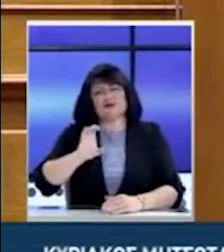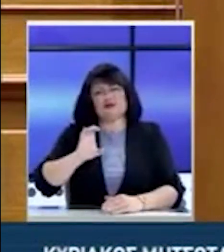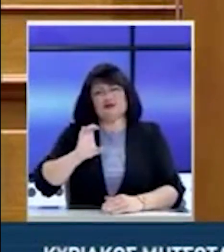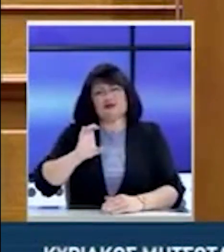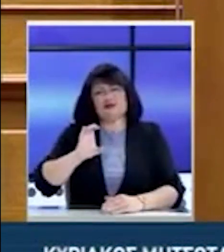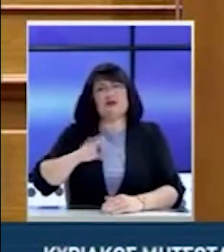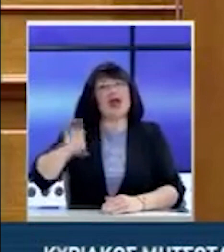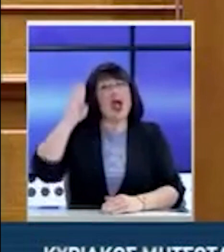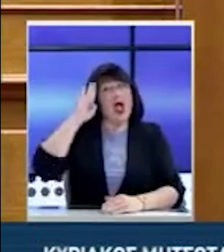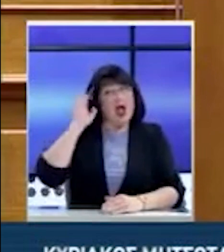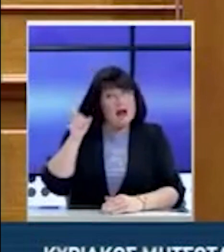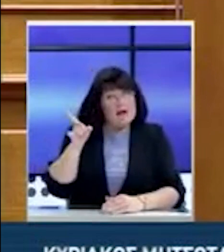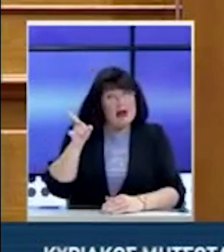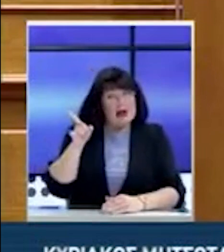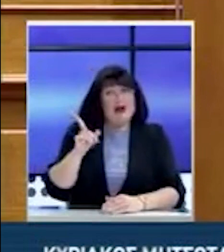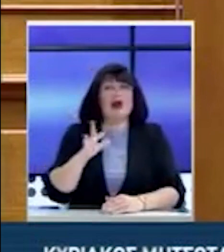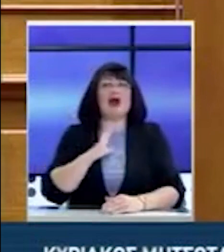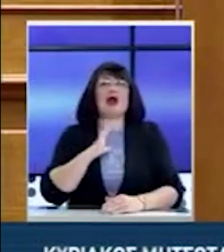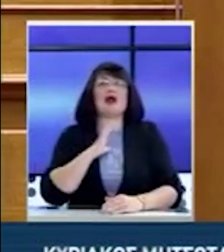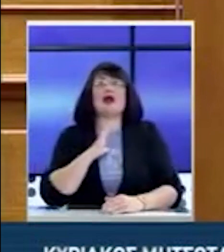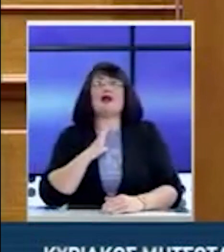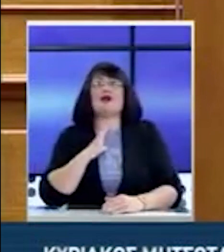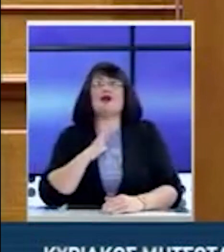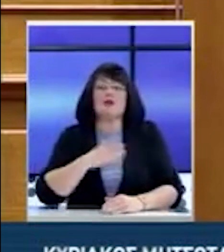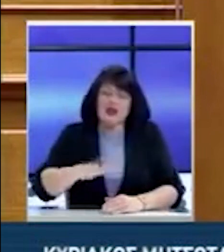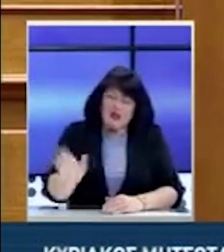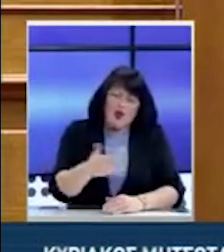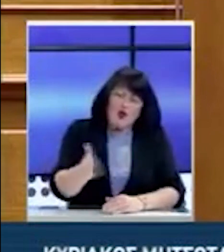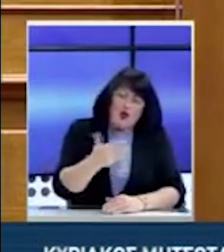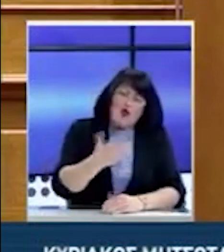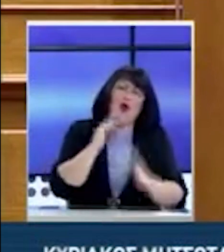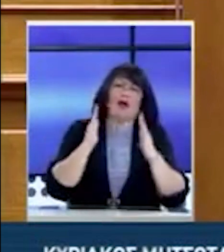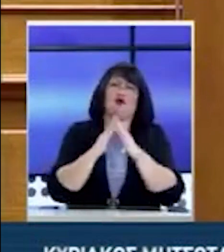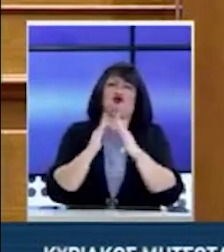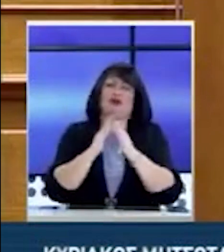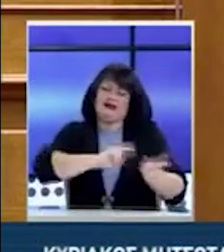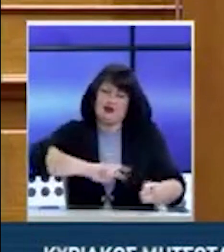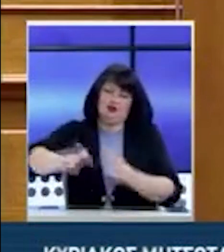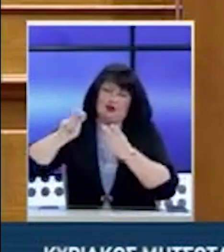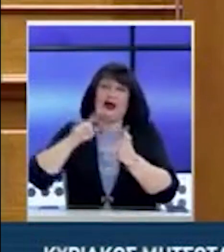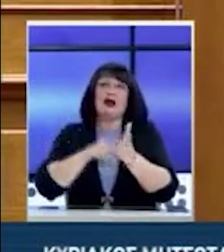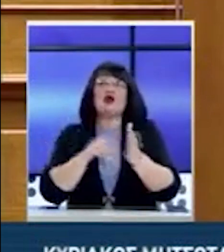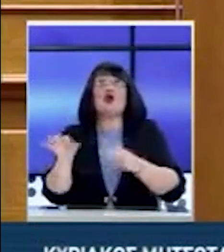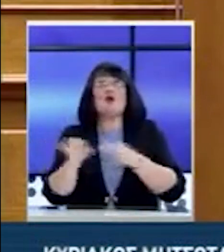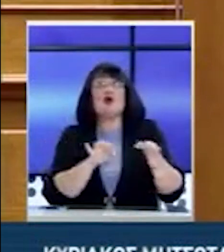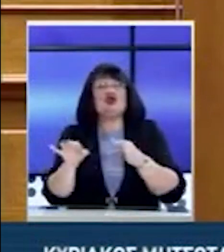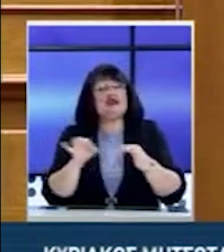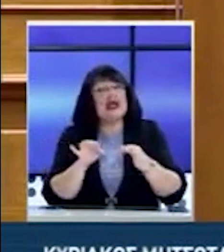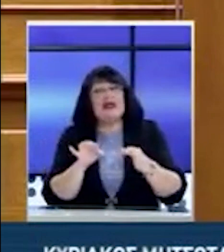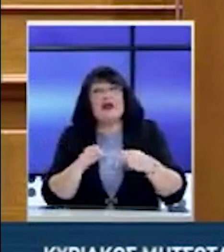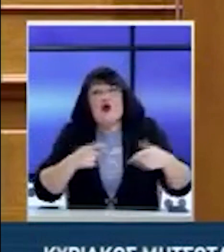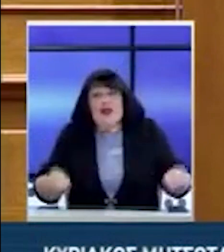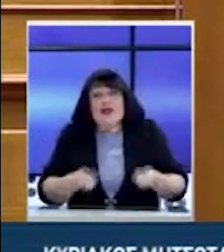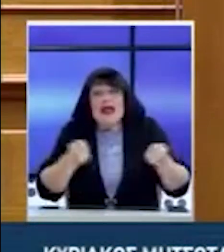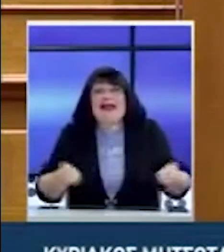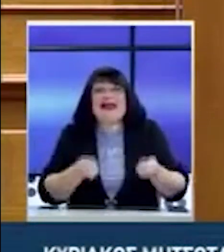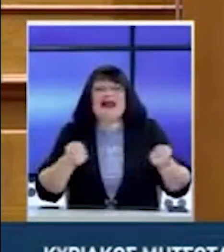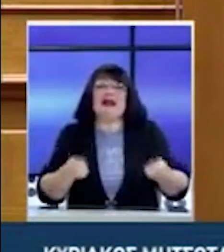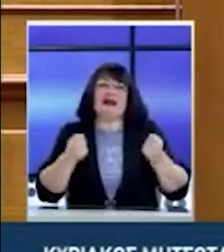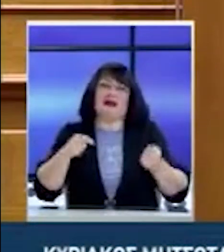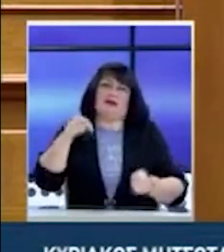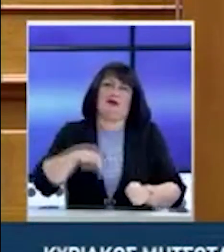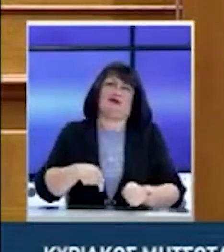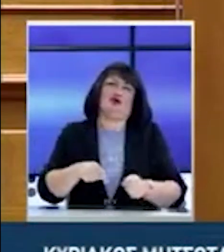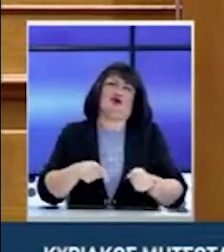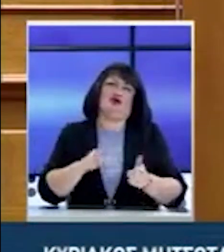και από τις Ηνωμένες Πολιτείες που άνθρωποι εκδιώχτηκαν από τα σπίτια τους. Αυτό δεν γίνεται με το νομοσχέδιο αυτό. Θέλω να το ξαναπώ, δεν γίνεται με το